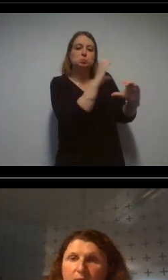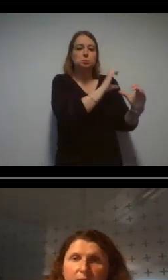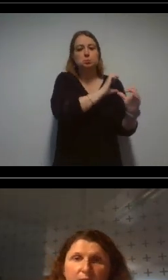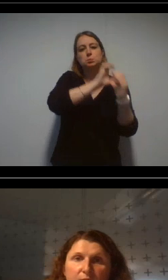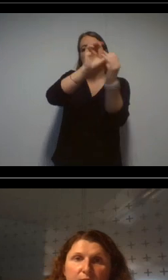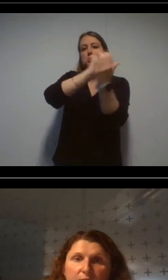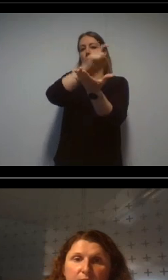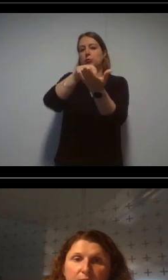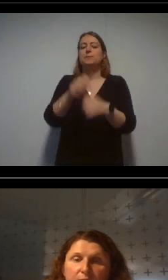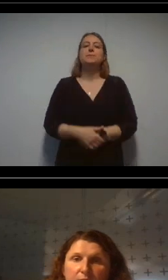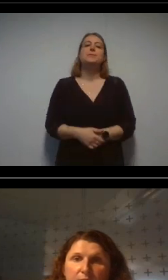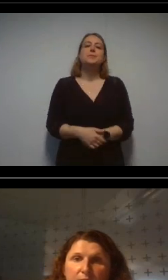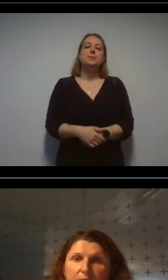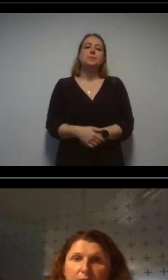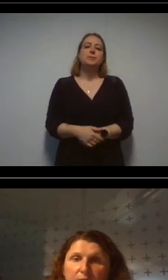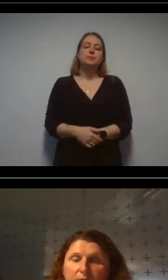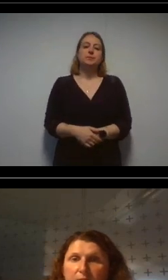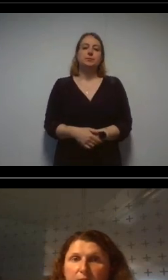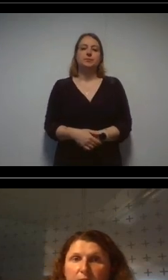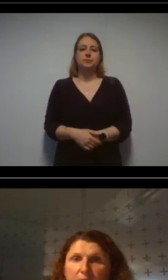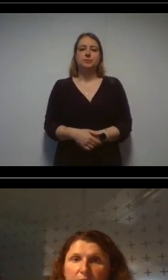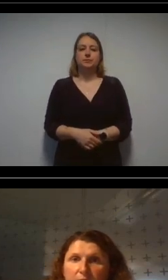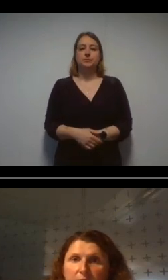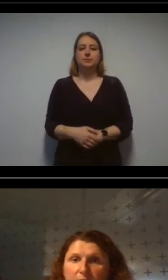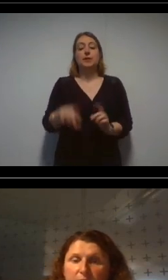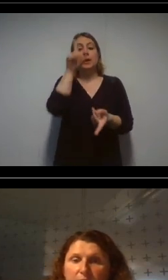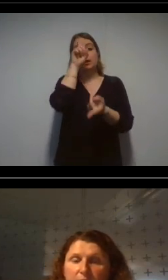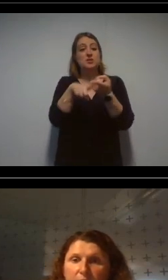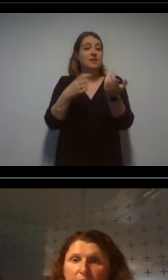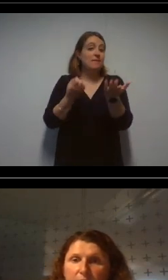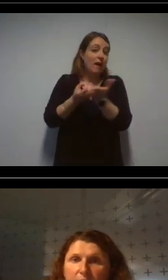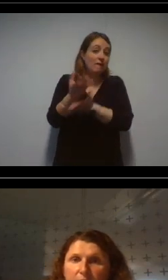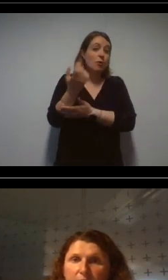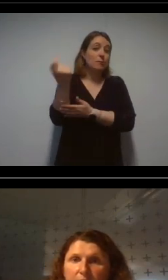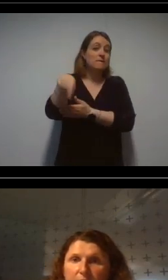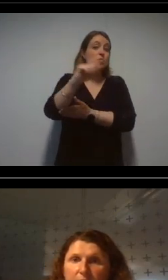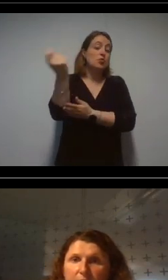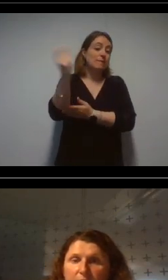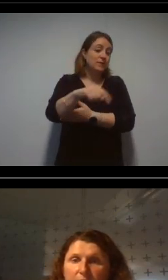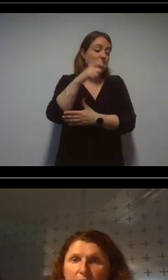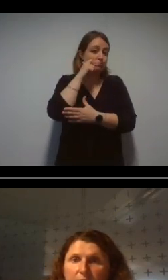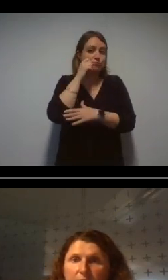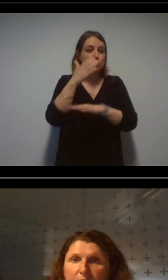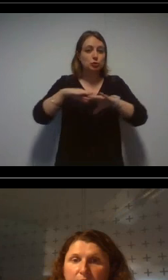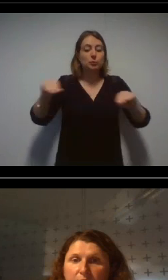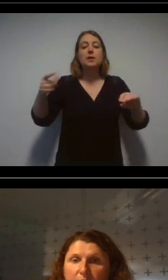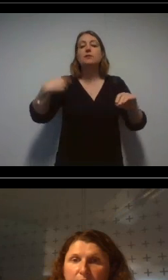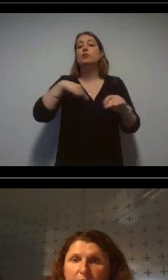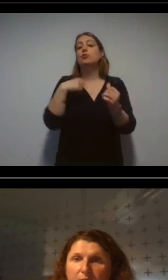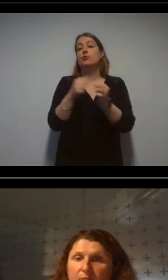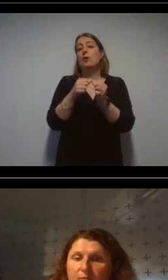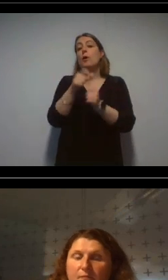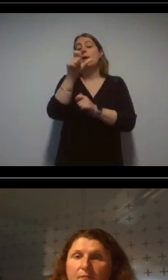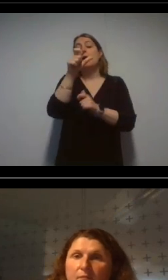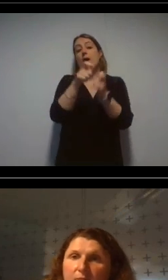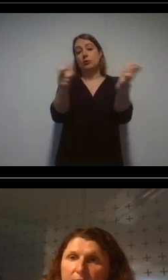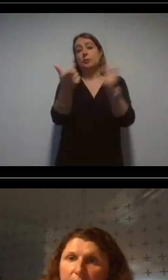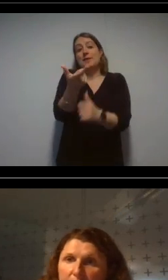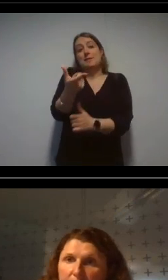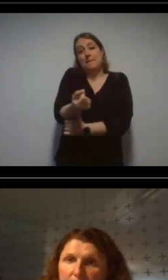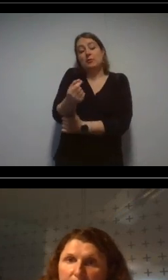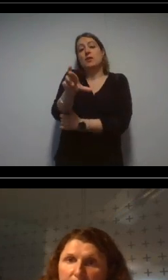pour pouvoir être informé et présent, en fait, on s'adresse aux entreprises qui sont partenaires d'Arpège, qui sont